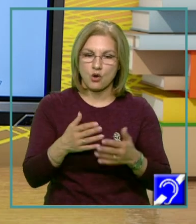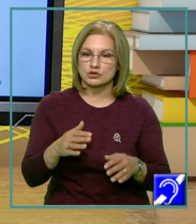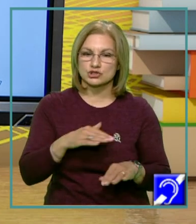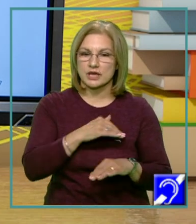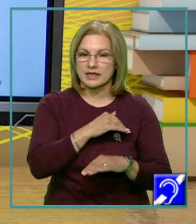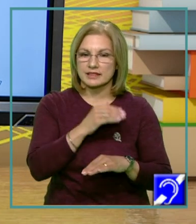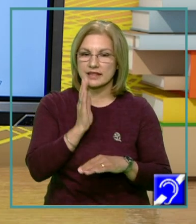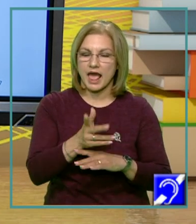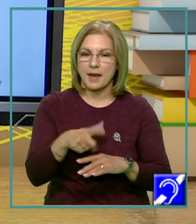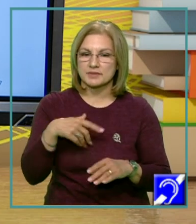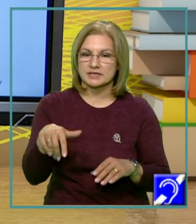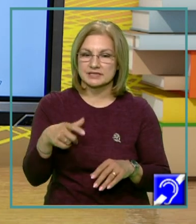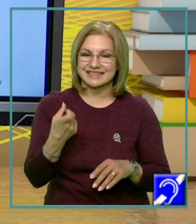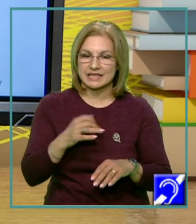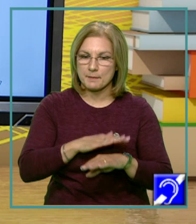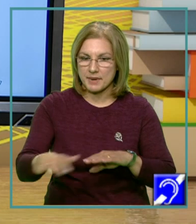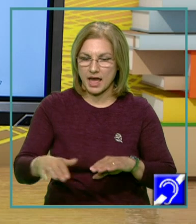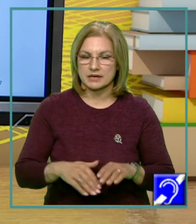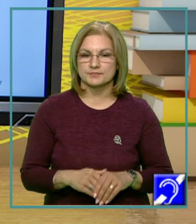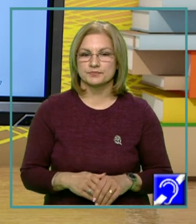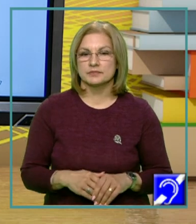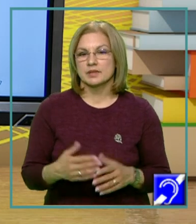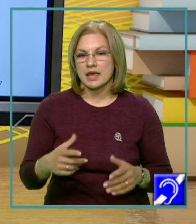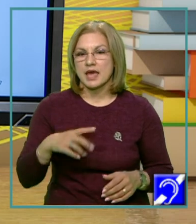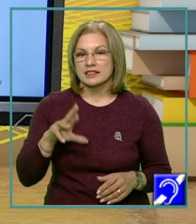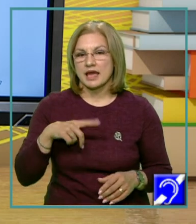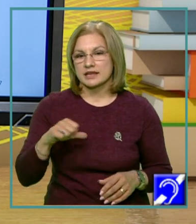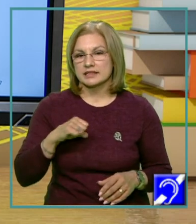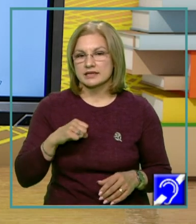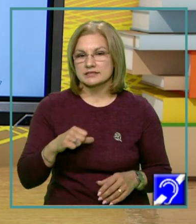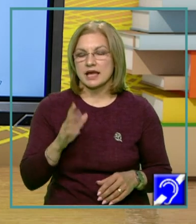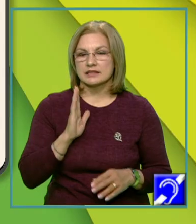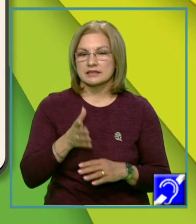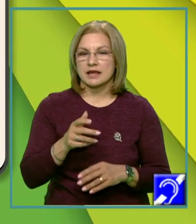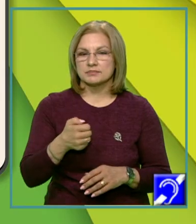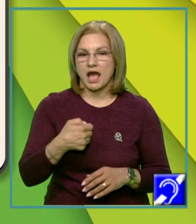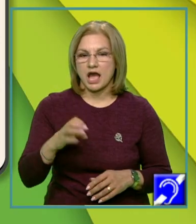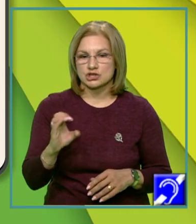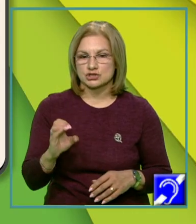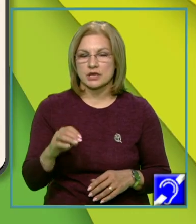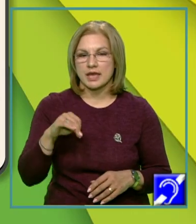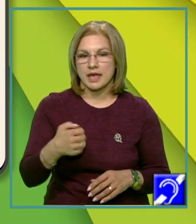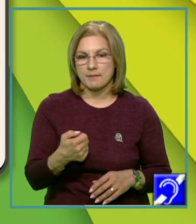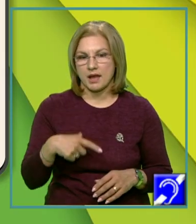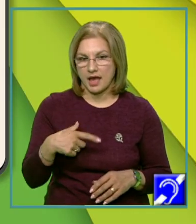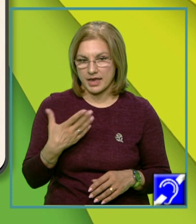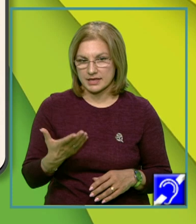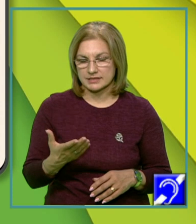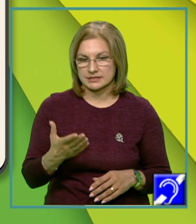inclusă în plan ne interesează dreapta AC Atunci m este